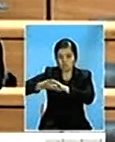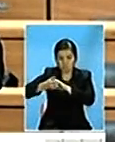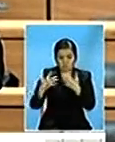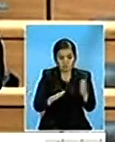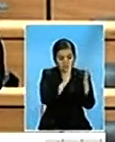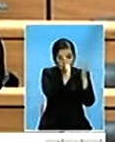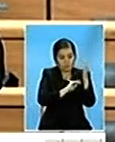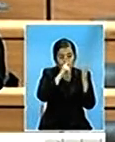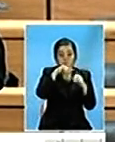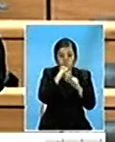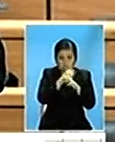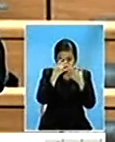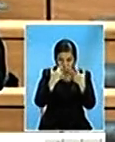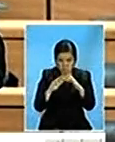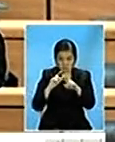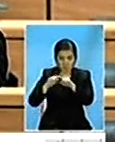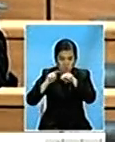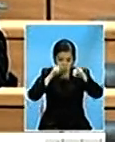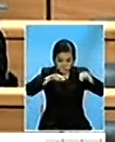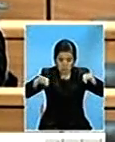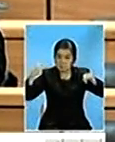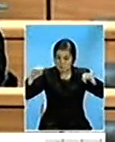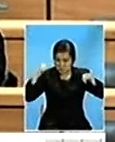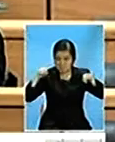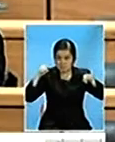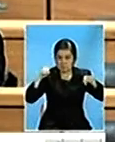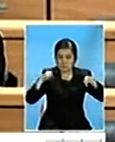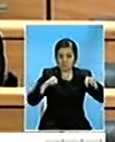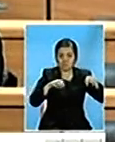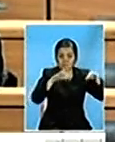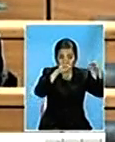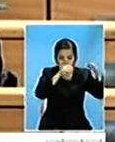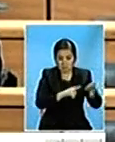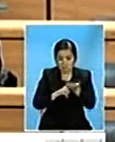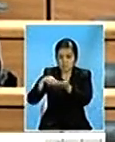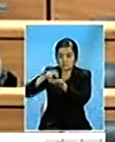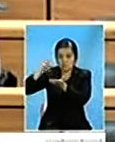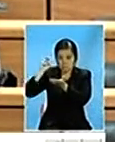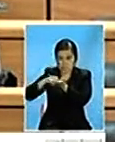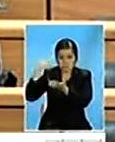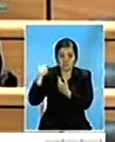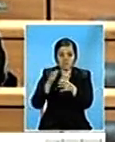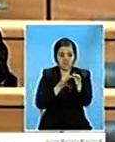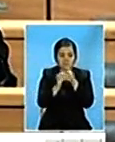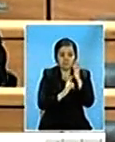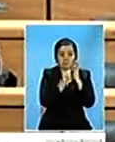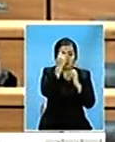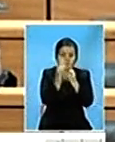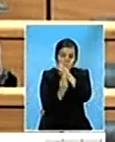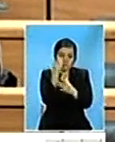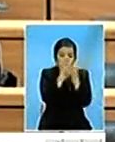ได้จดทะเบียนขณะนี้เนี่ยหลายสิบที่แล้วครับผมอภิปรายเฉพาะที่แรกที่ประเทศไทยได้จดทะเบียน